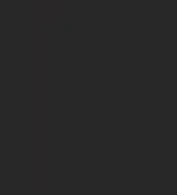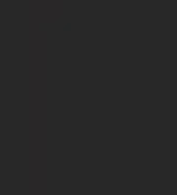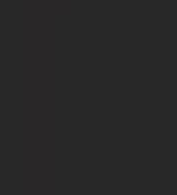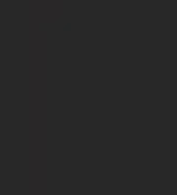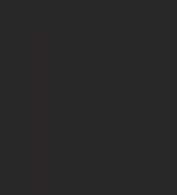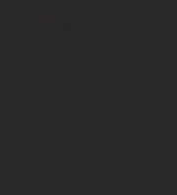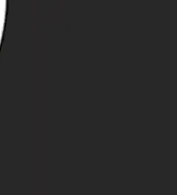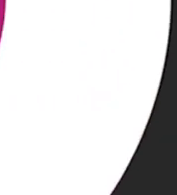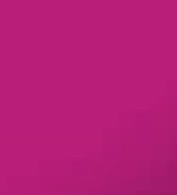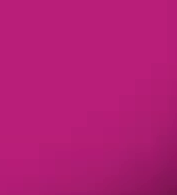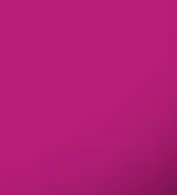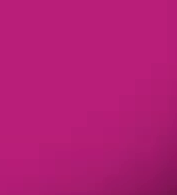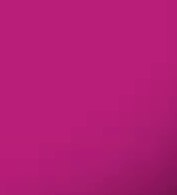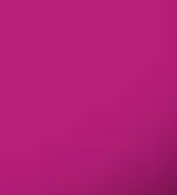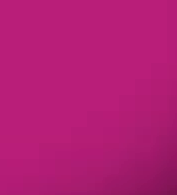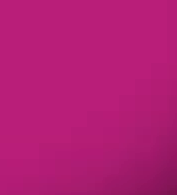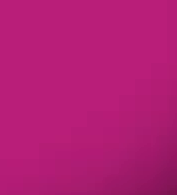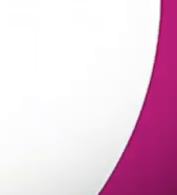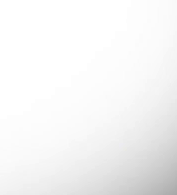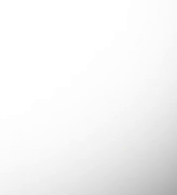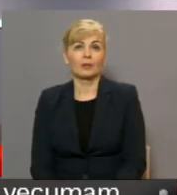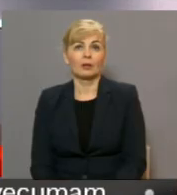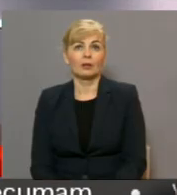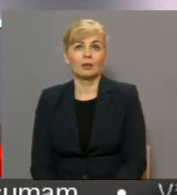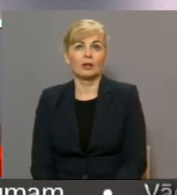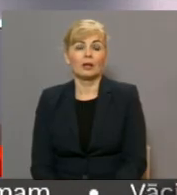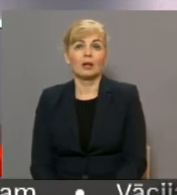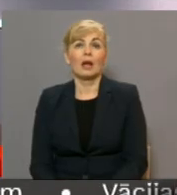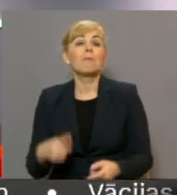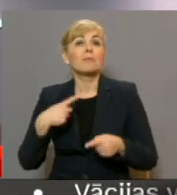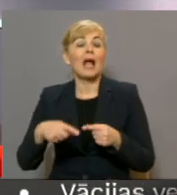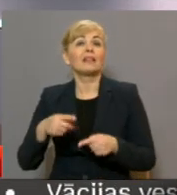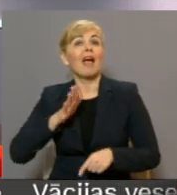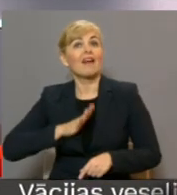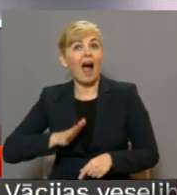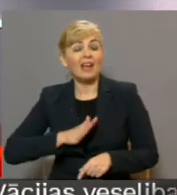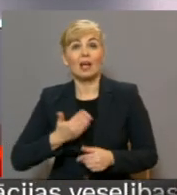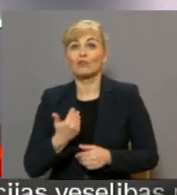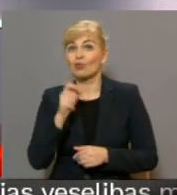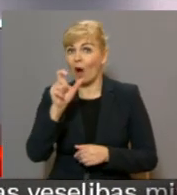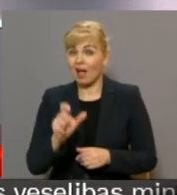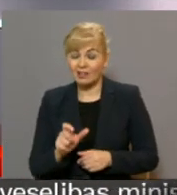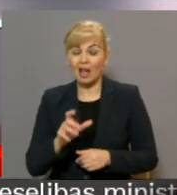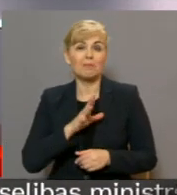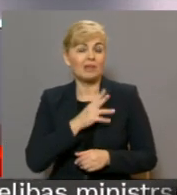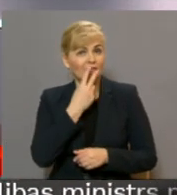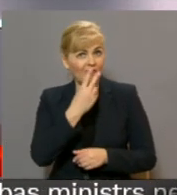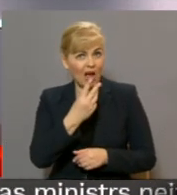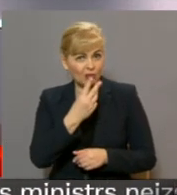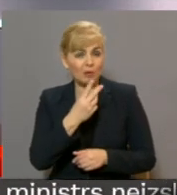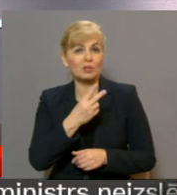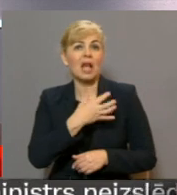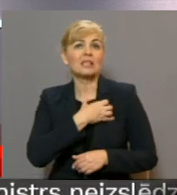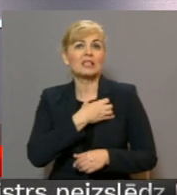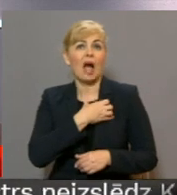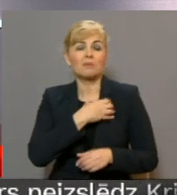Re, viss ēters ir te! Pretēji cerētajiem šonadēļ Latvijā atkal bija vērojams neliels